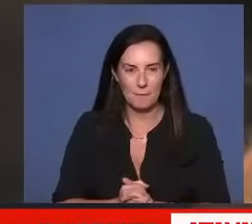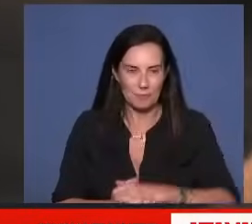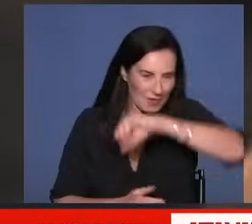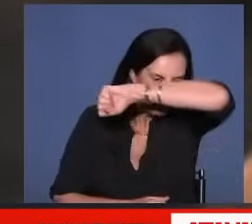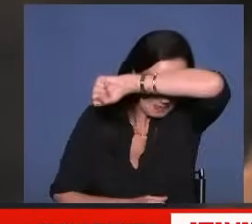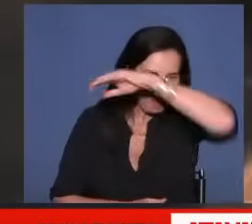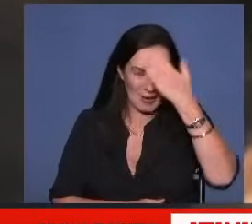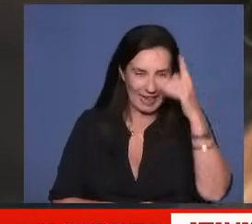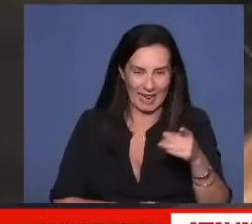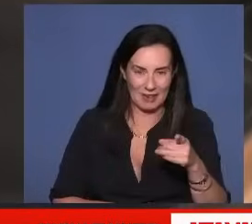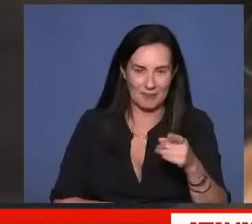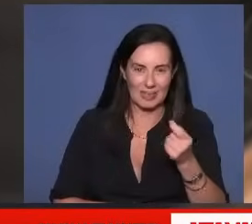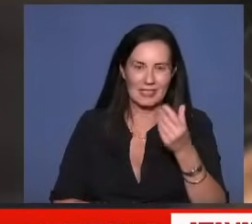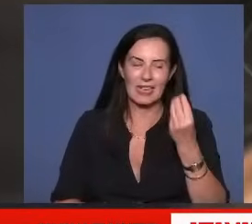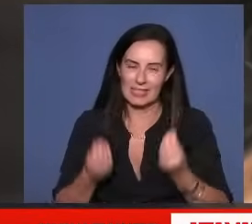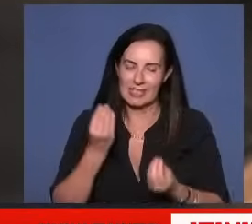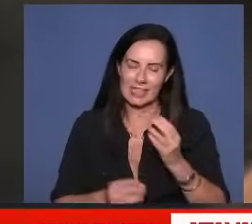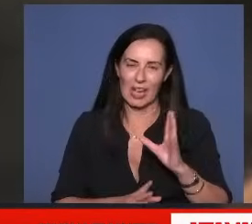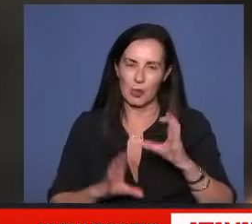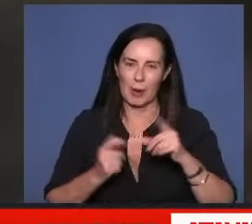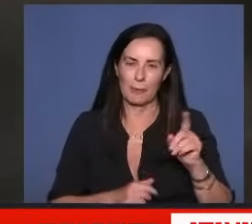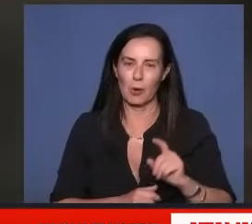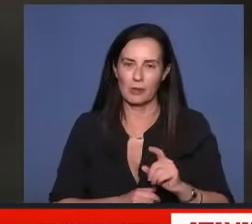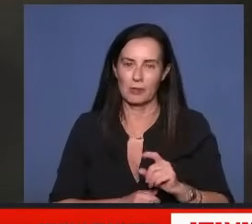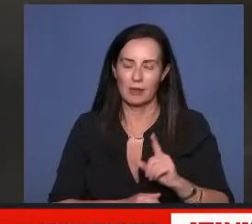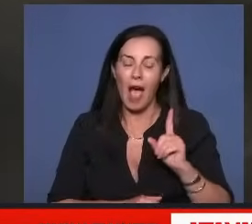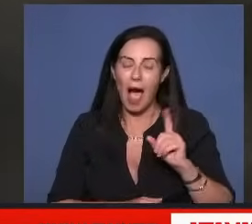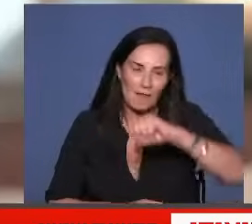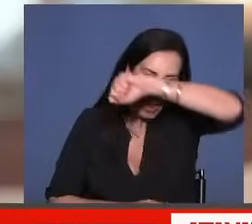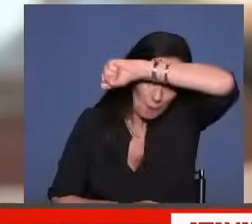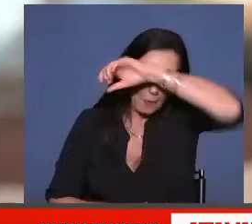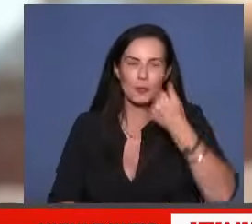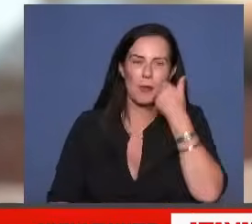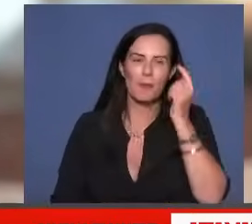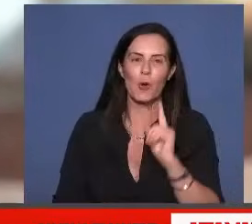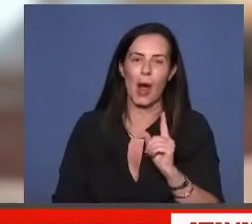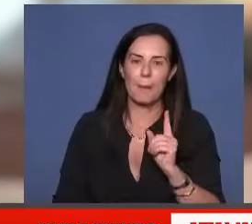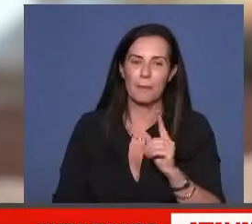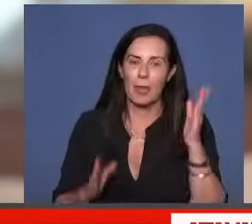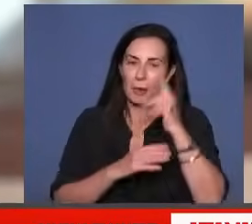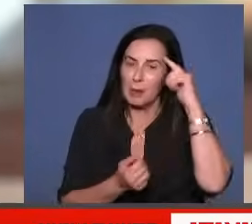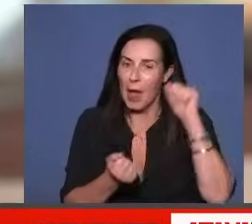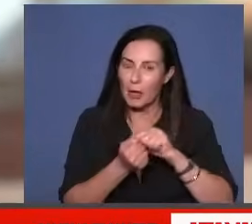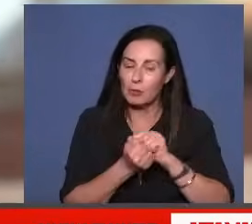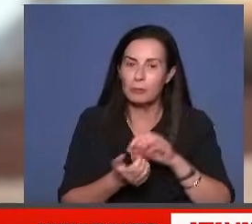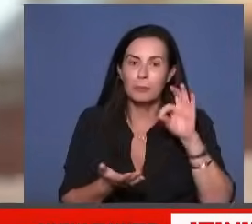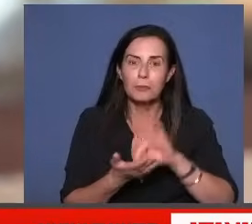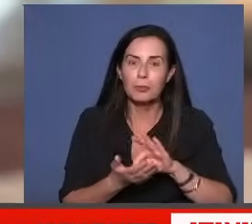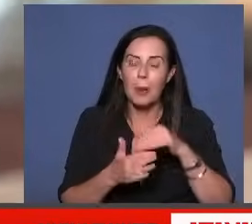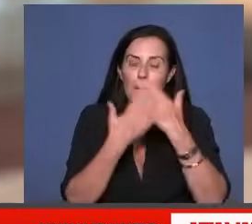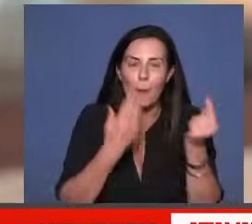קצת שיחקנו מחבואים בכרם. מחבואים של מבוגרים קצת. המחבלים, הטיפשים האלה, הם